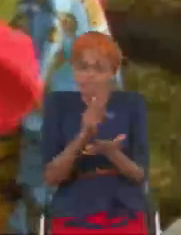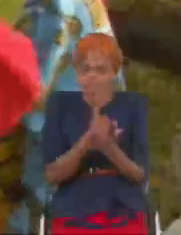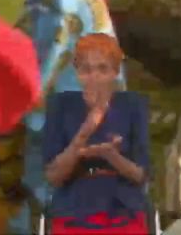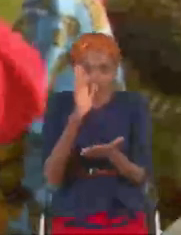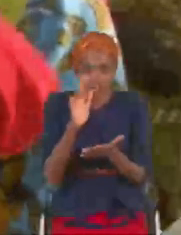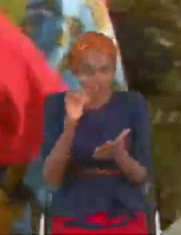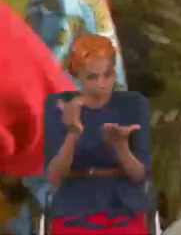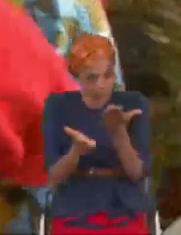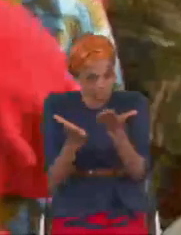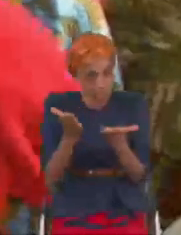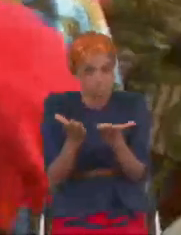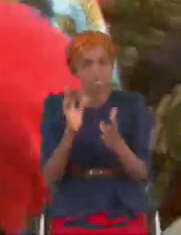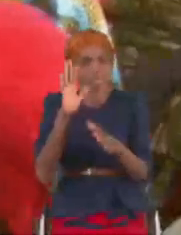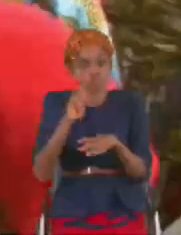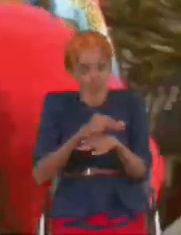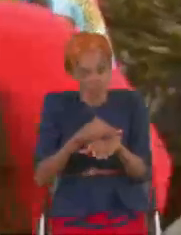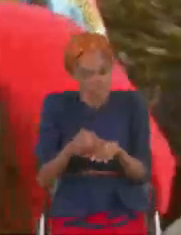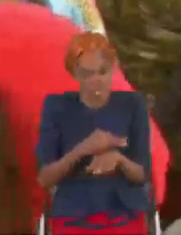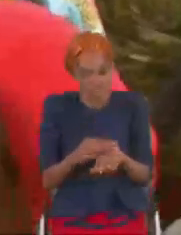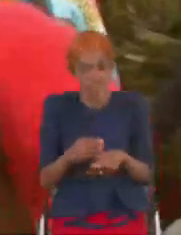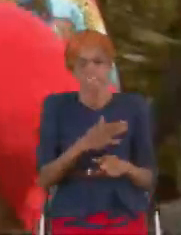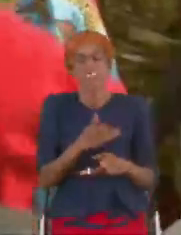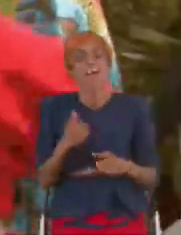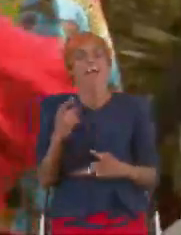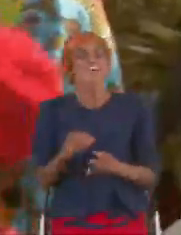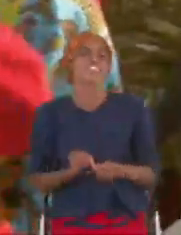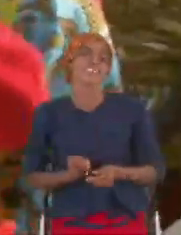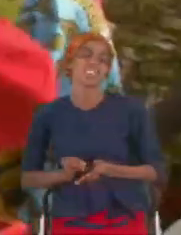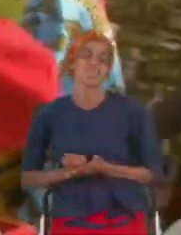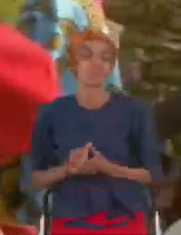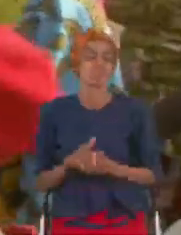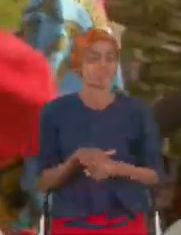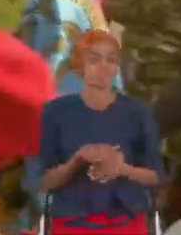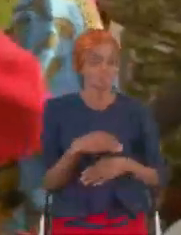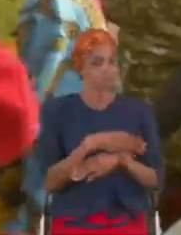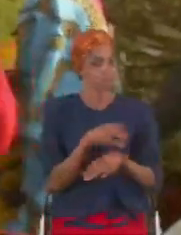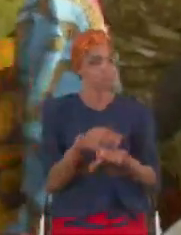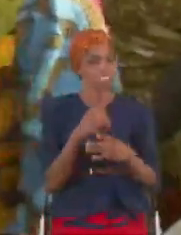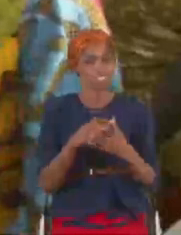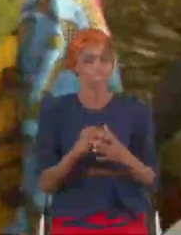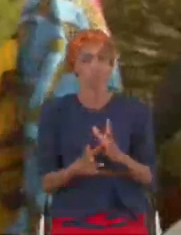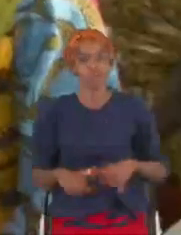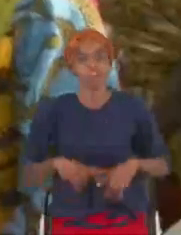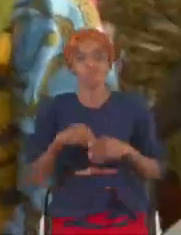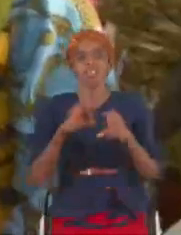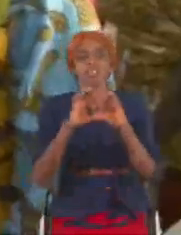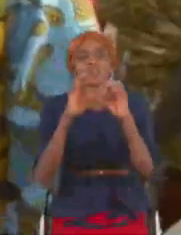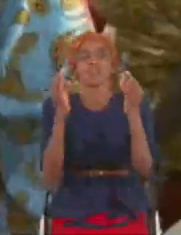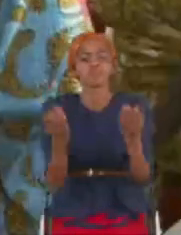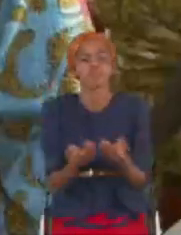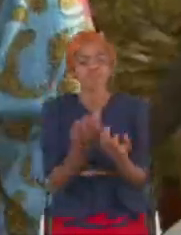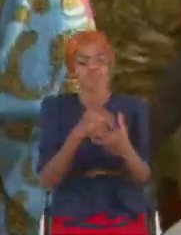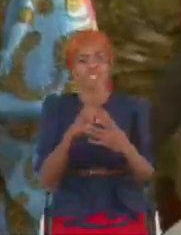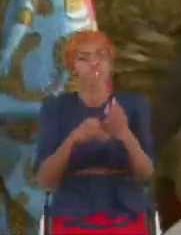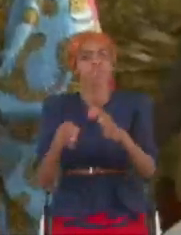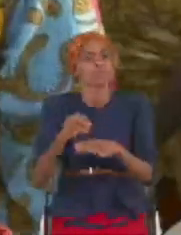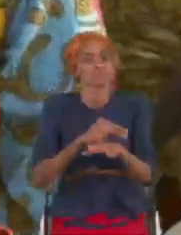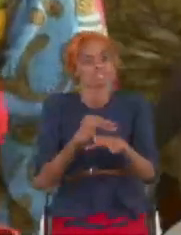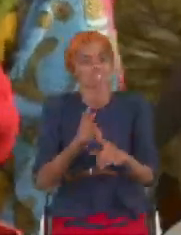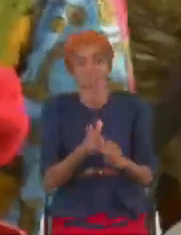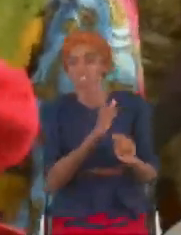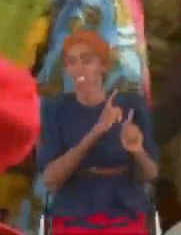approuver en service au ministère lé grand chose qu'il veut que ta vie pour ta famille pourtant ministère